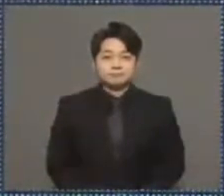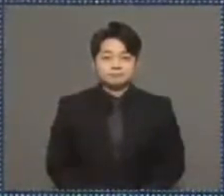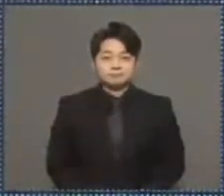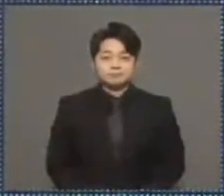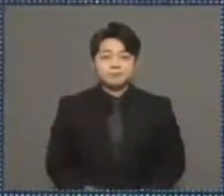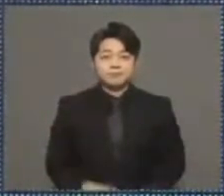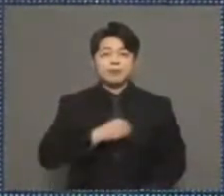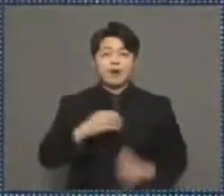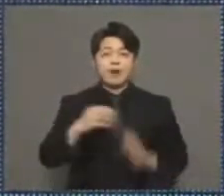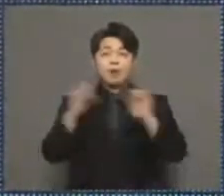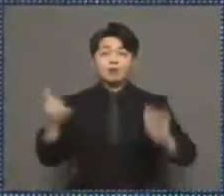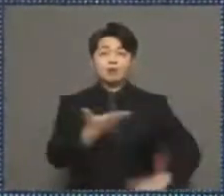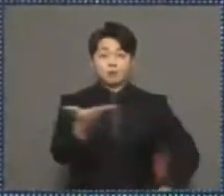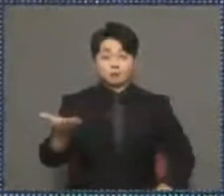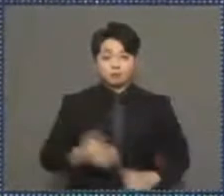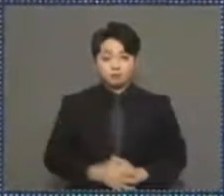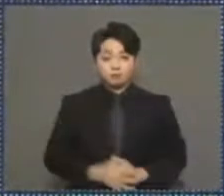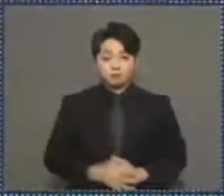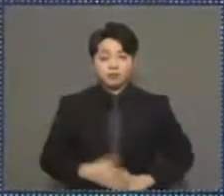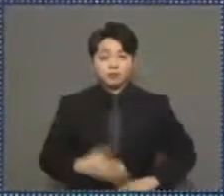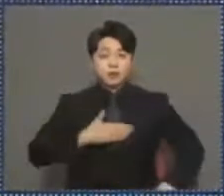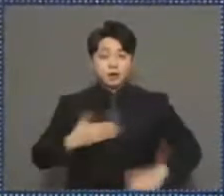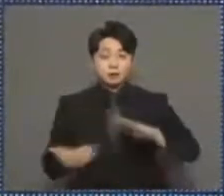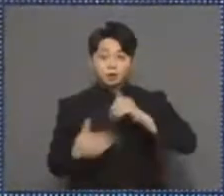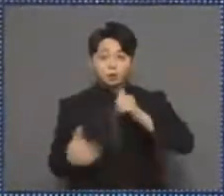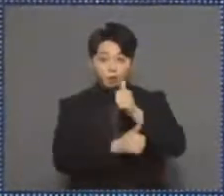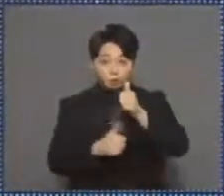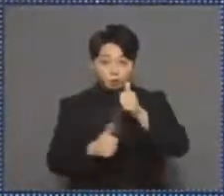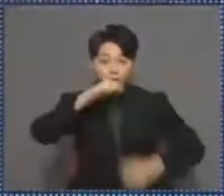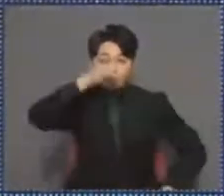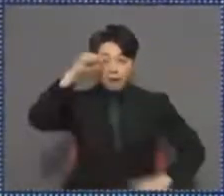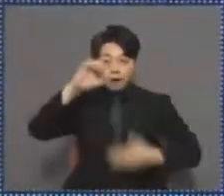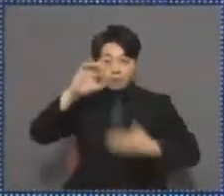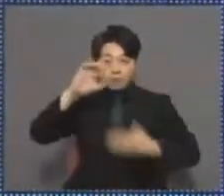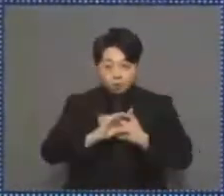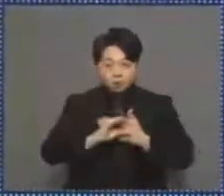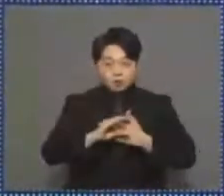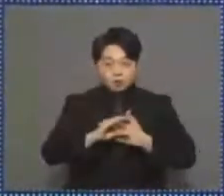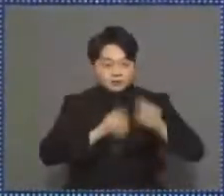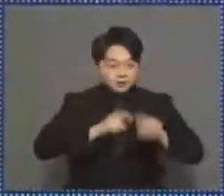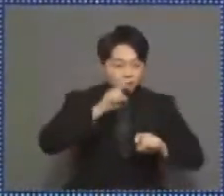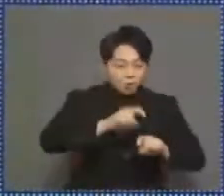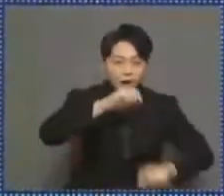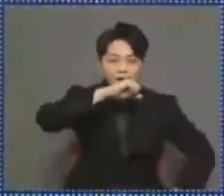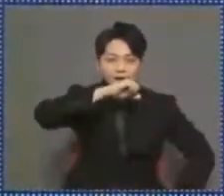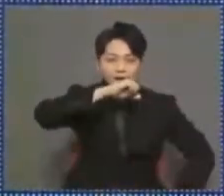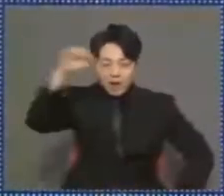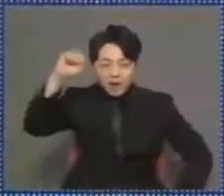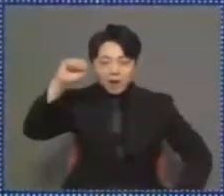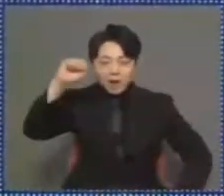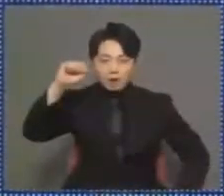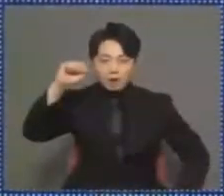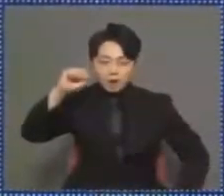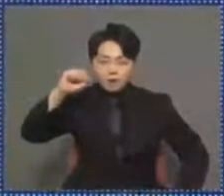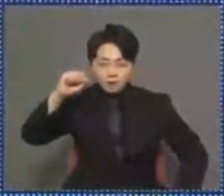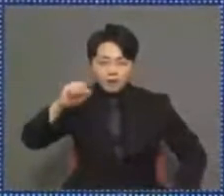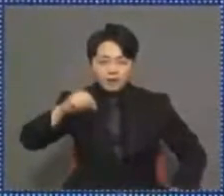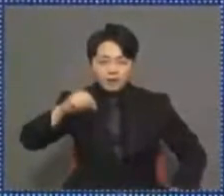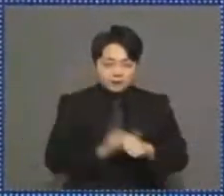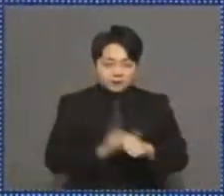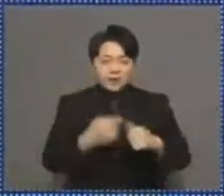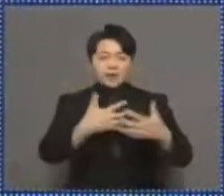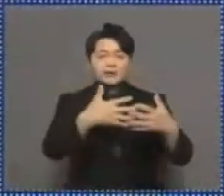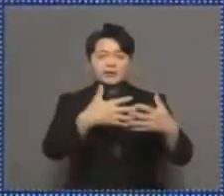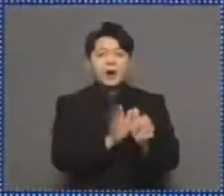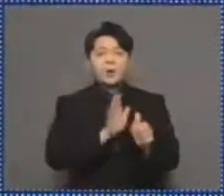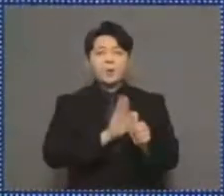존경하는 당원 동지 여러분, 제가 최고위원이 된다면 실현과 개혁, 유연함과 단호함으로 당을